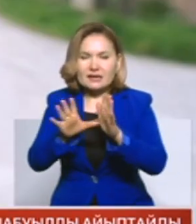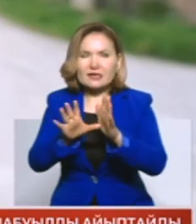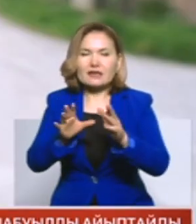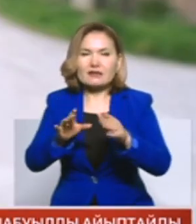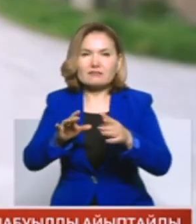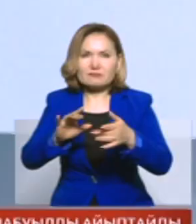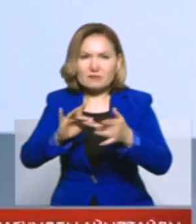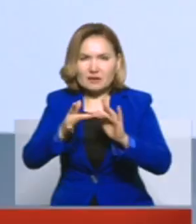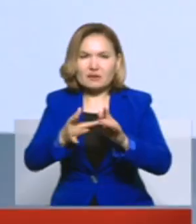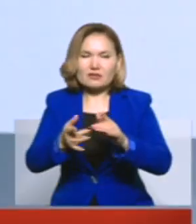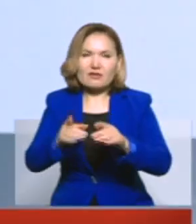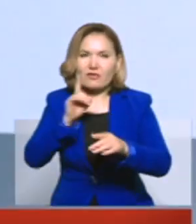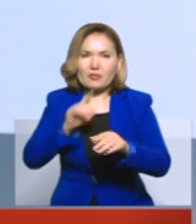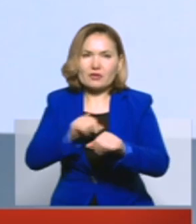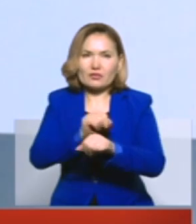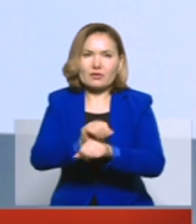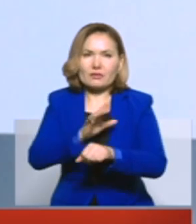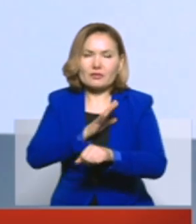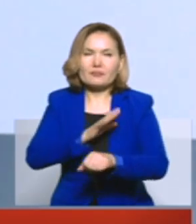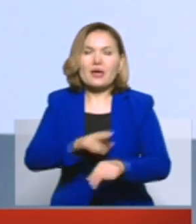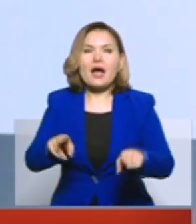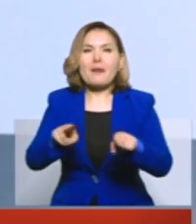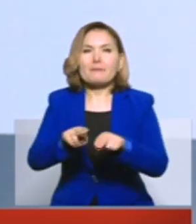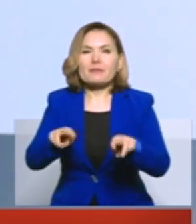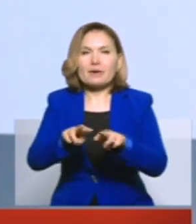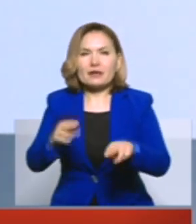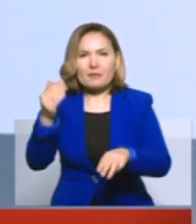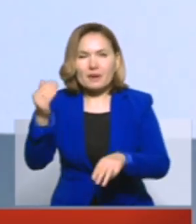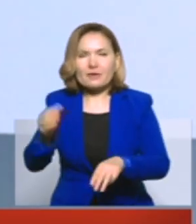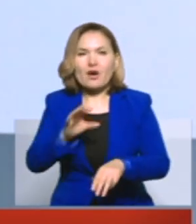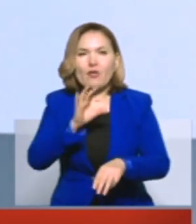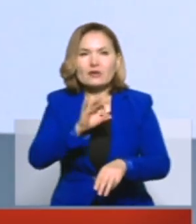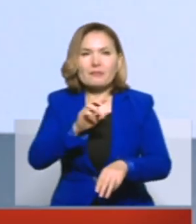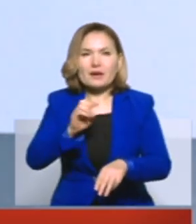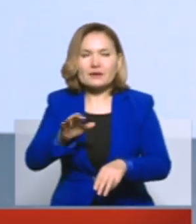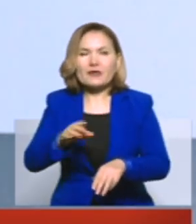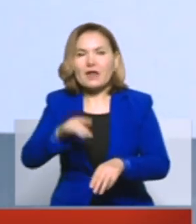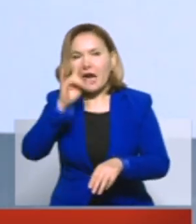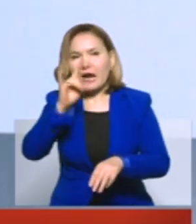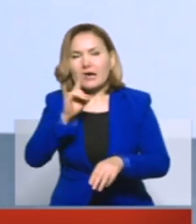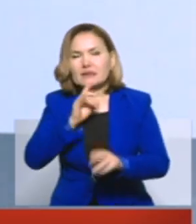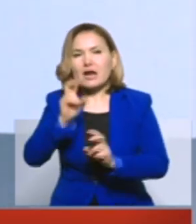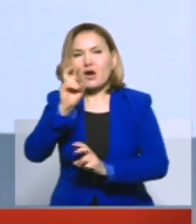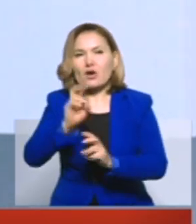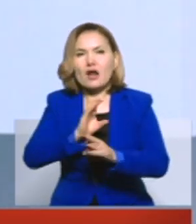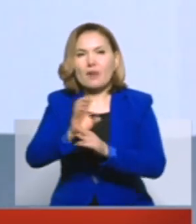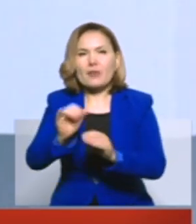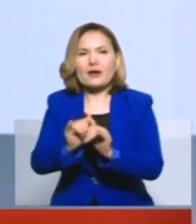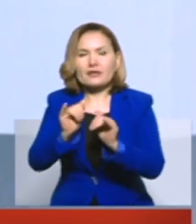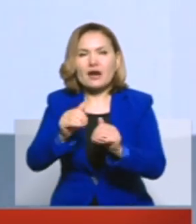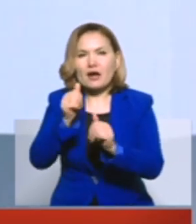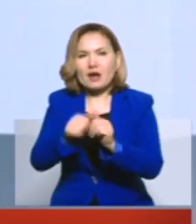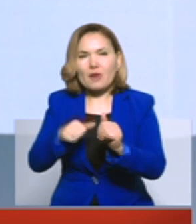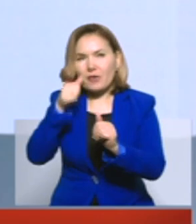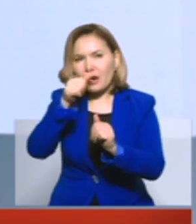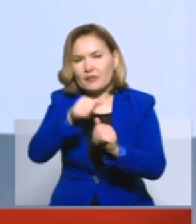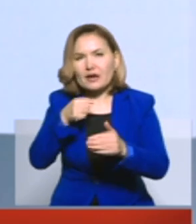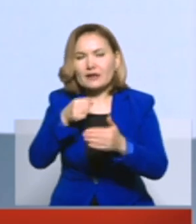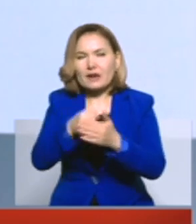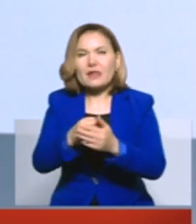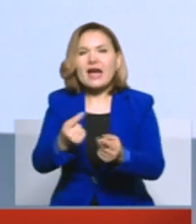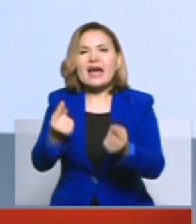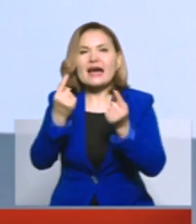қолдануда. Өзге ақпаратқа ойсақ, премьер-министр Олжас Бектенов отандық өндірісті ынталандыру үшін жыл соңына дейін